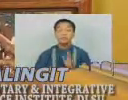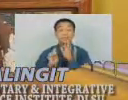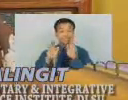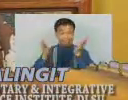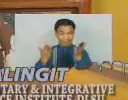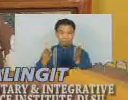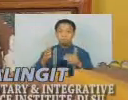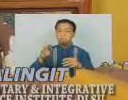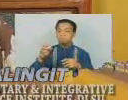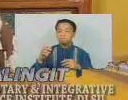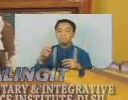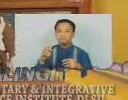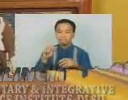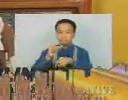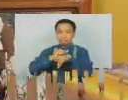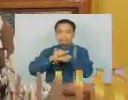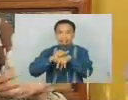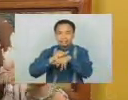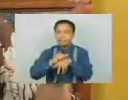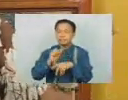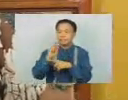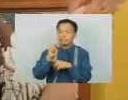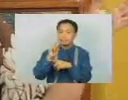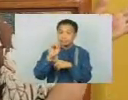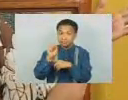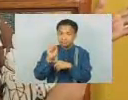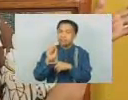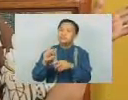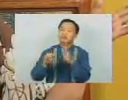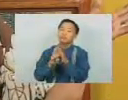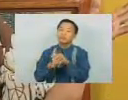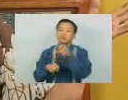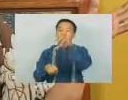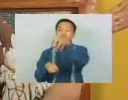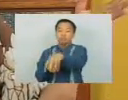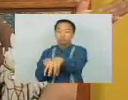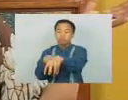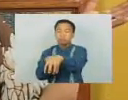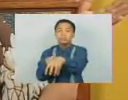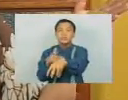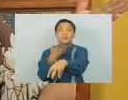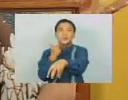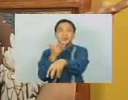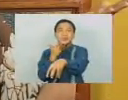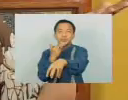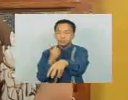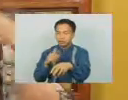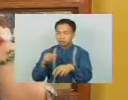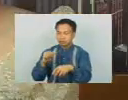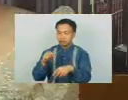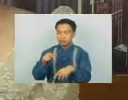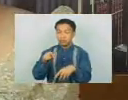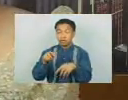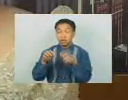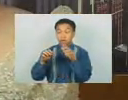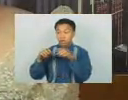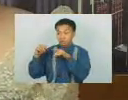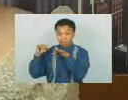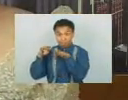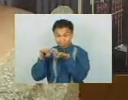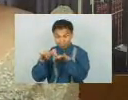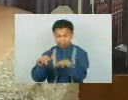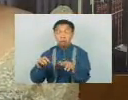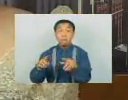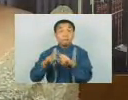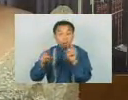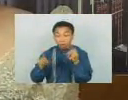asukal. So if you have the sugar, then they go. Alisin mo yung asukal, they won't go. Okay, They very won't come. simple, Diba ganun basic din? So ako principles rin. we tend to